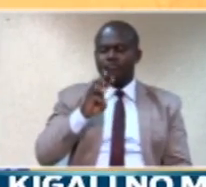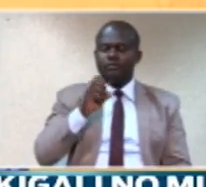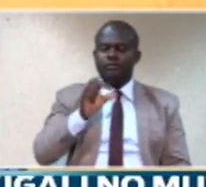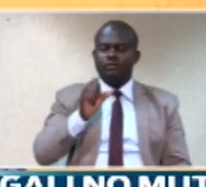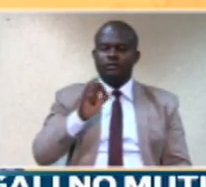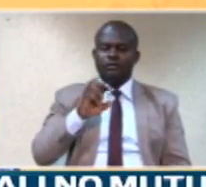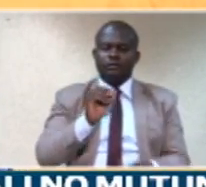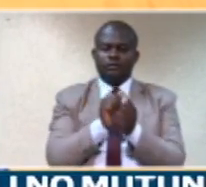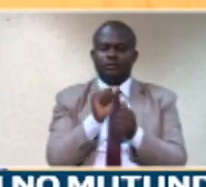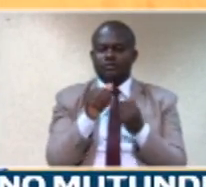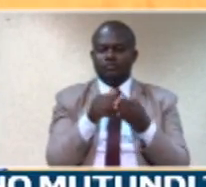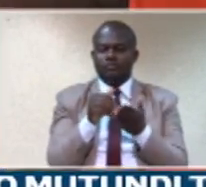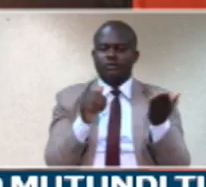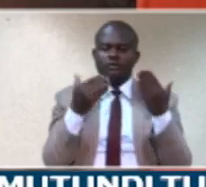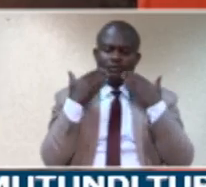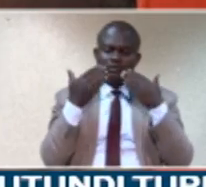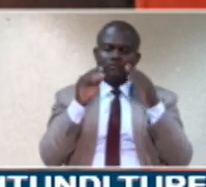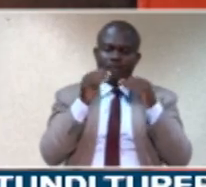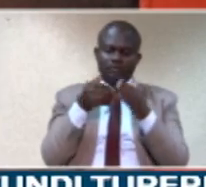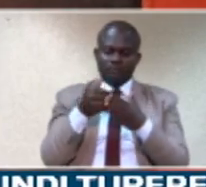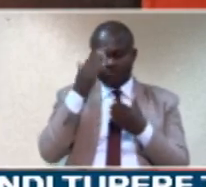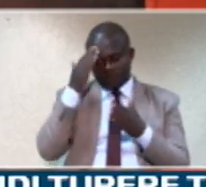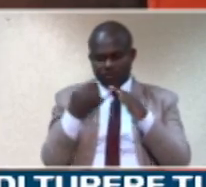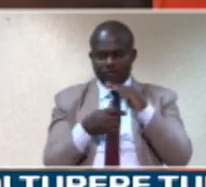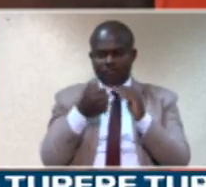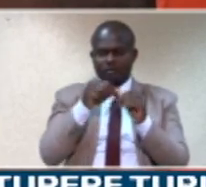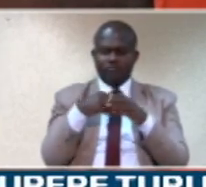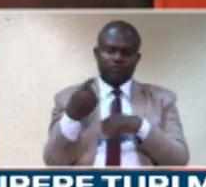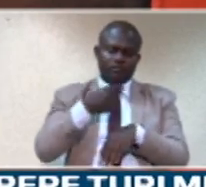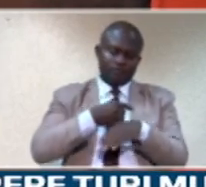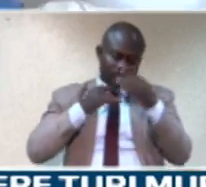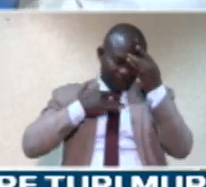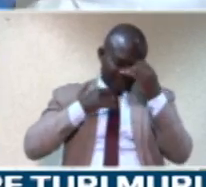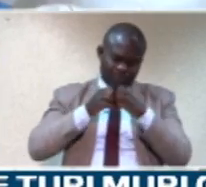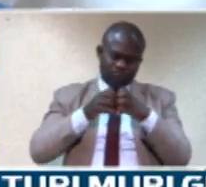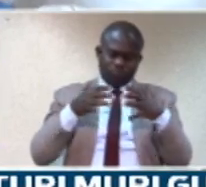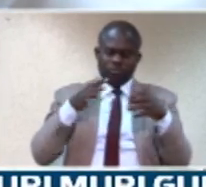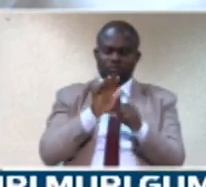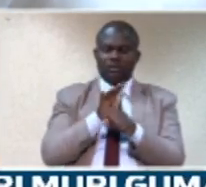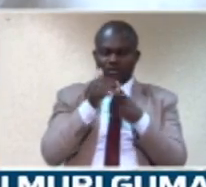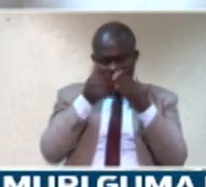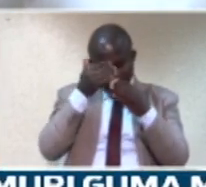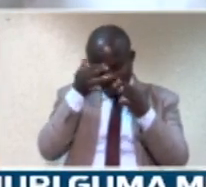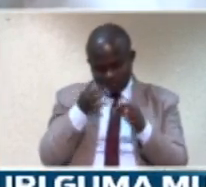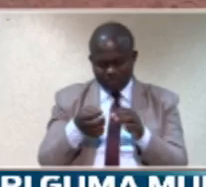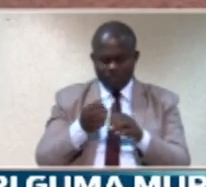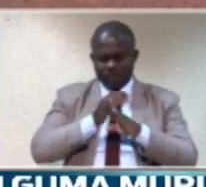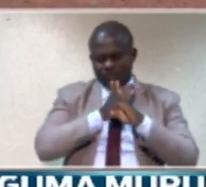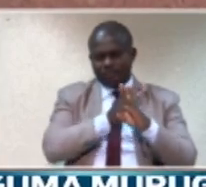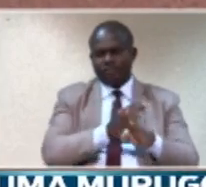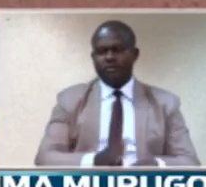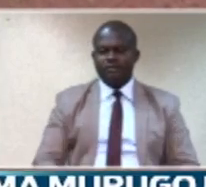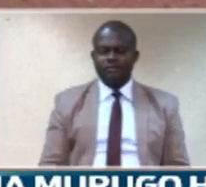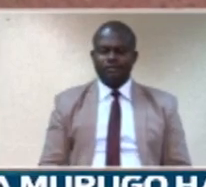David we na bagenzi be bashima ko bapimwe bakamenya uko bahagaze muri iyi minsi icyorezo cyakaje umurego maze bahita biyemeza gukaza ingamba.